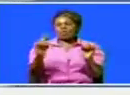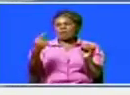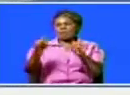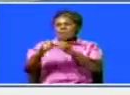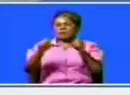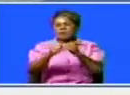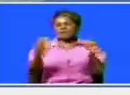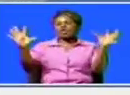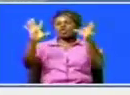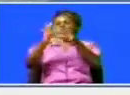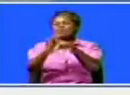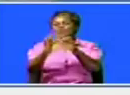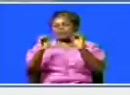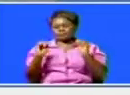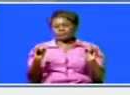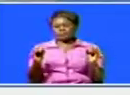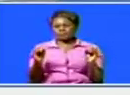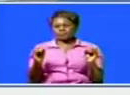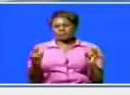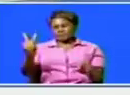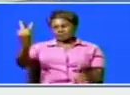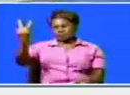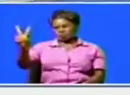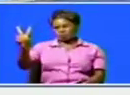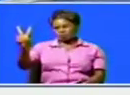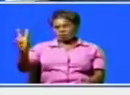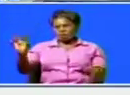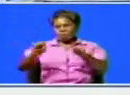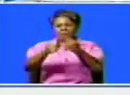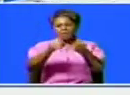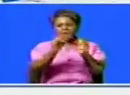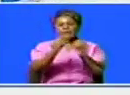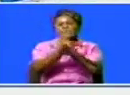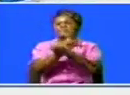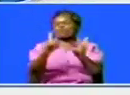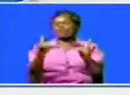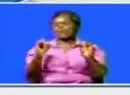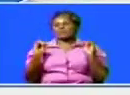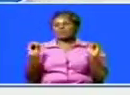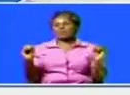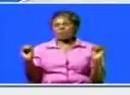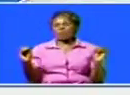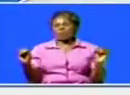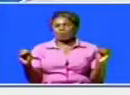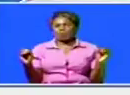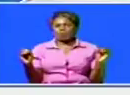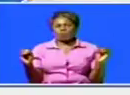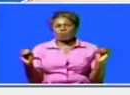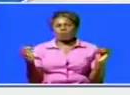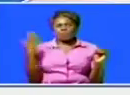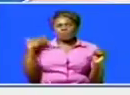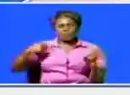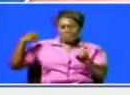tusibomoe umoja wetu kama Wakenya. Pili, tusibomoe demokrasia yetu. Juu,